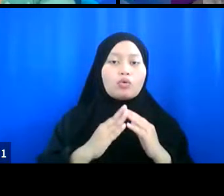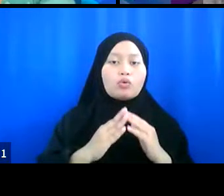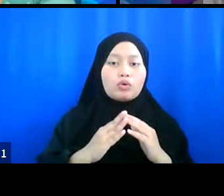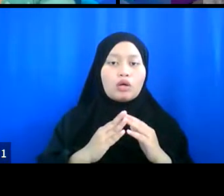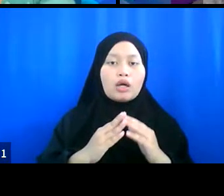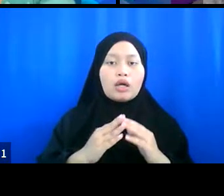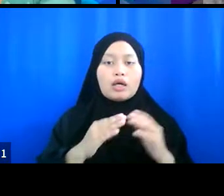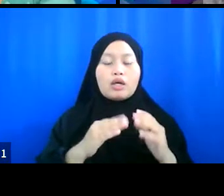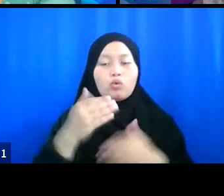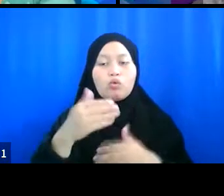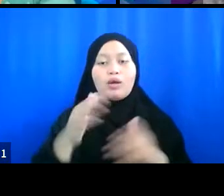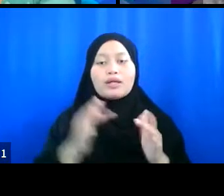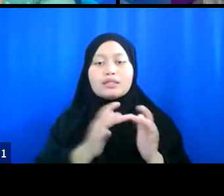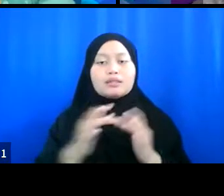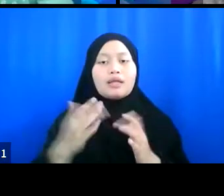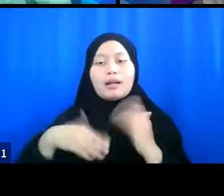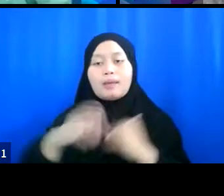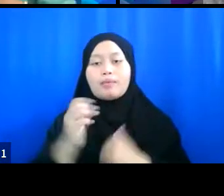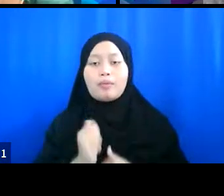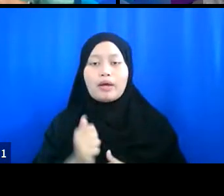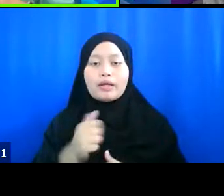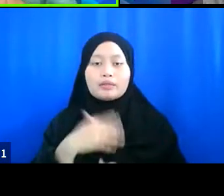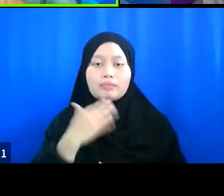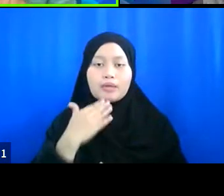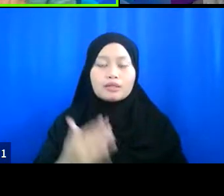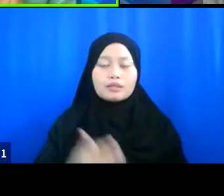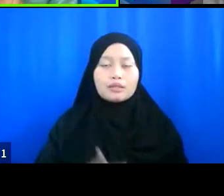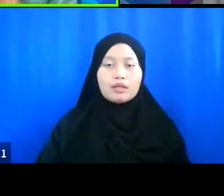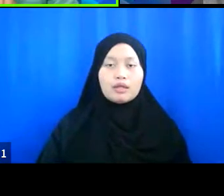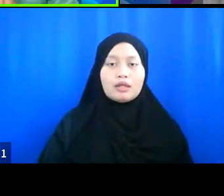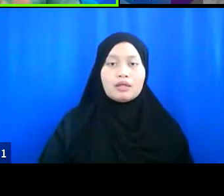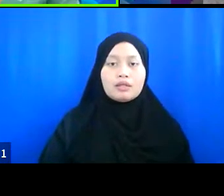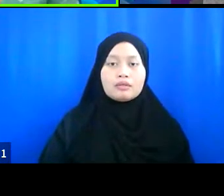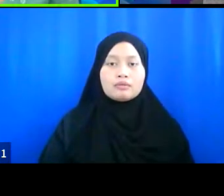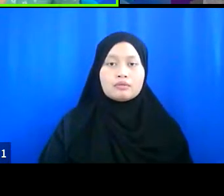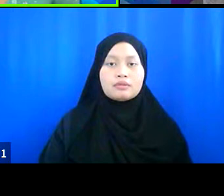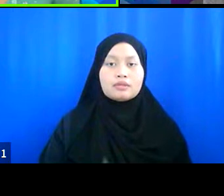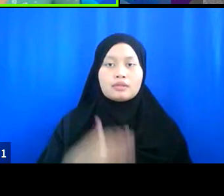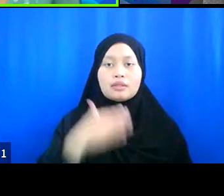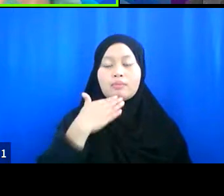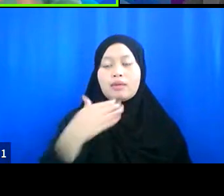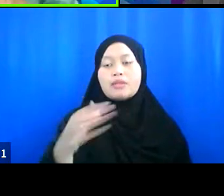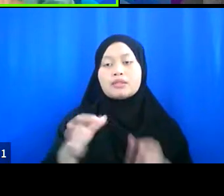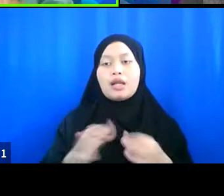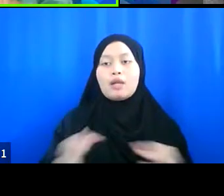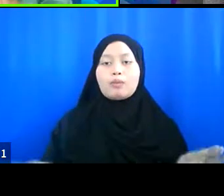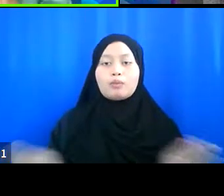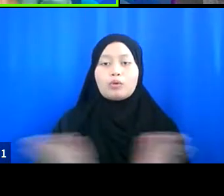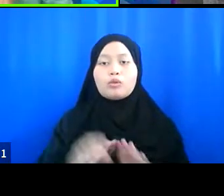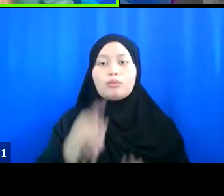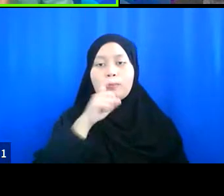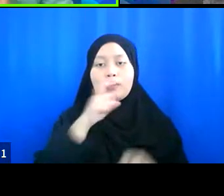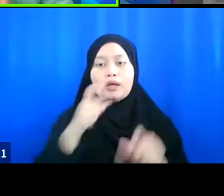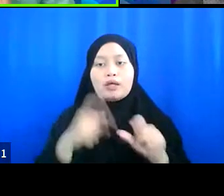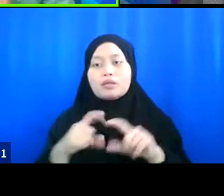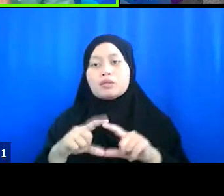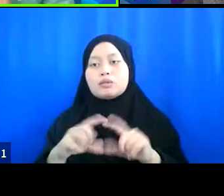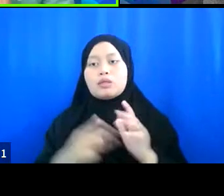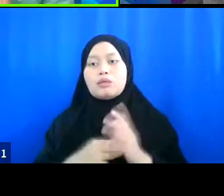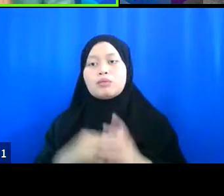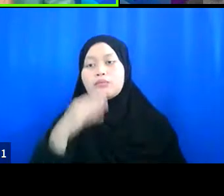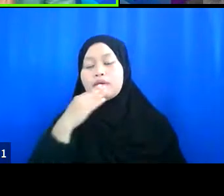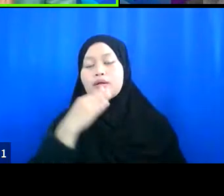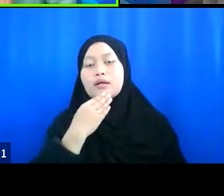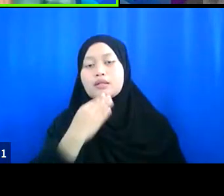bisa gigi Baik terima kasih thank you for yth Pak Samuel MTQ so much dan